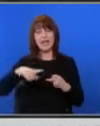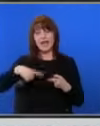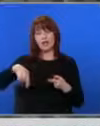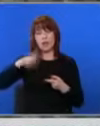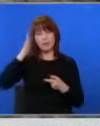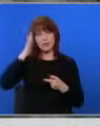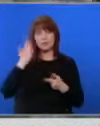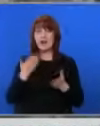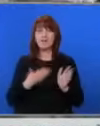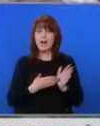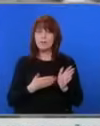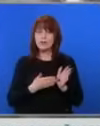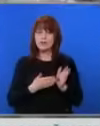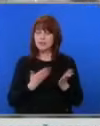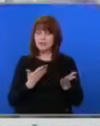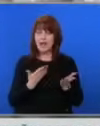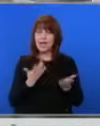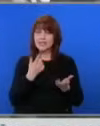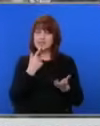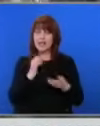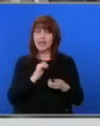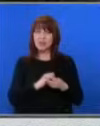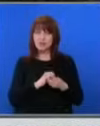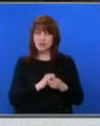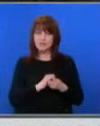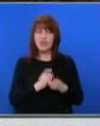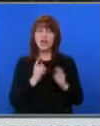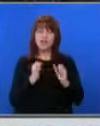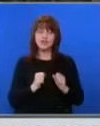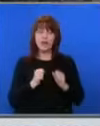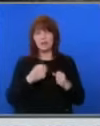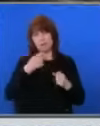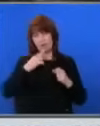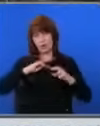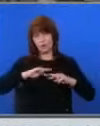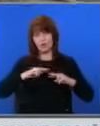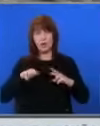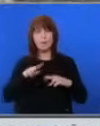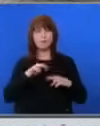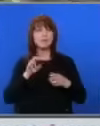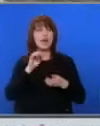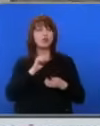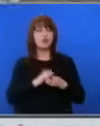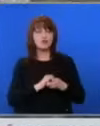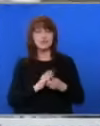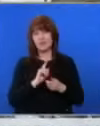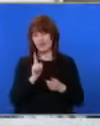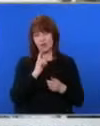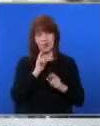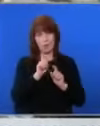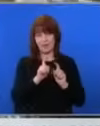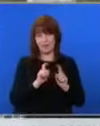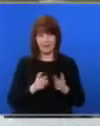мотивите и ще бъде ли удовлетворено искането на дружеството за съсобственост. Все още чакаме отговор. Потърсихме и дружеството, но оттам не